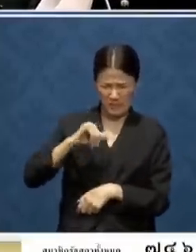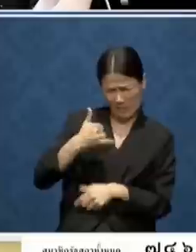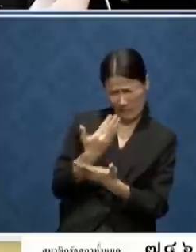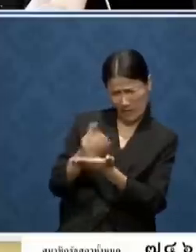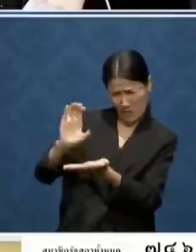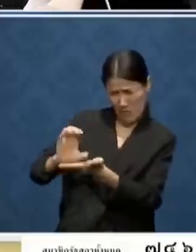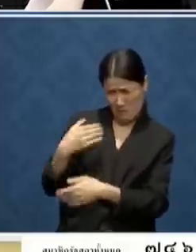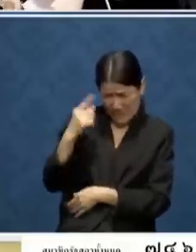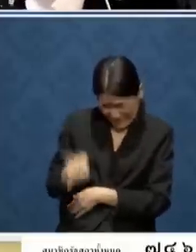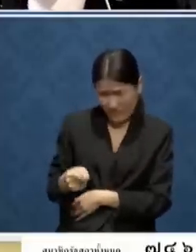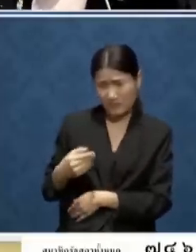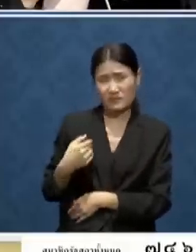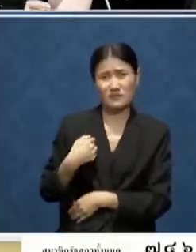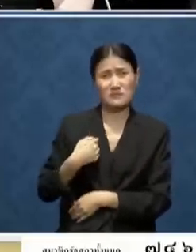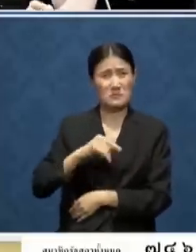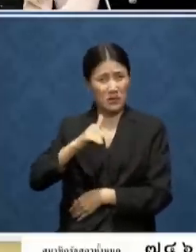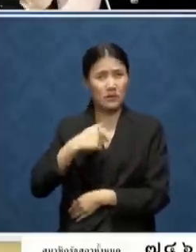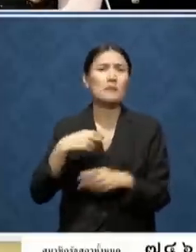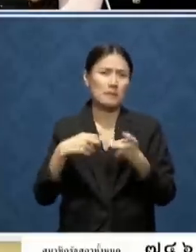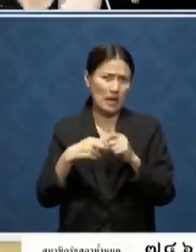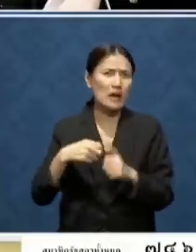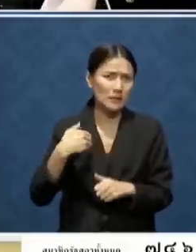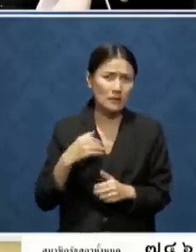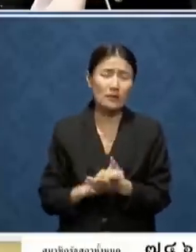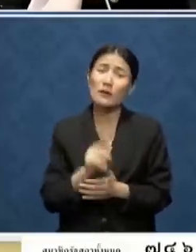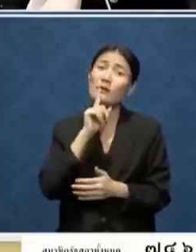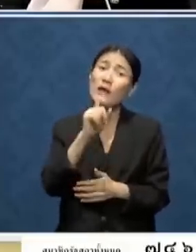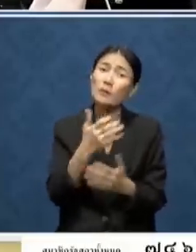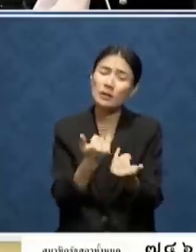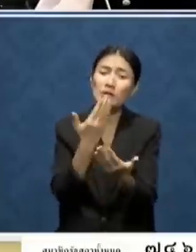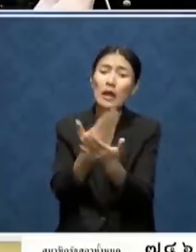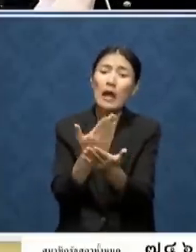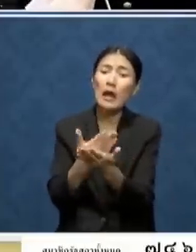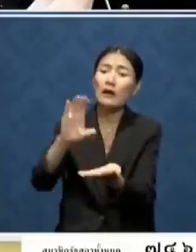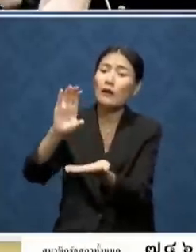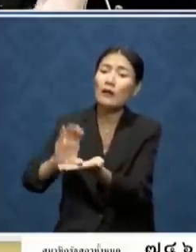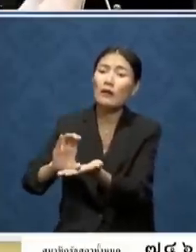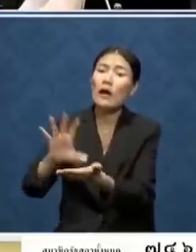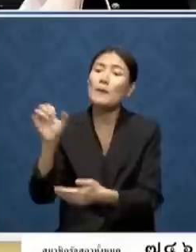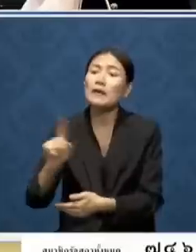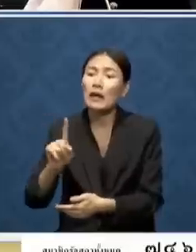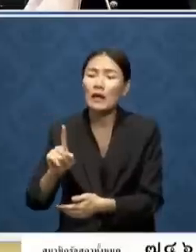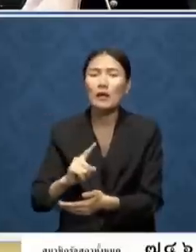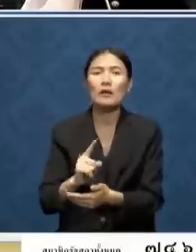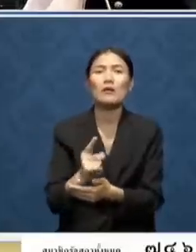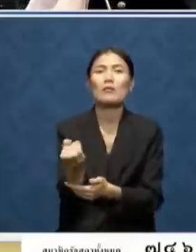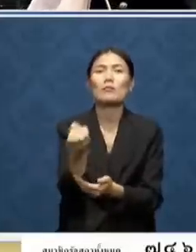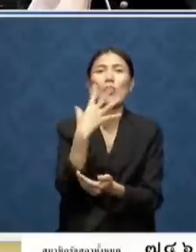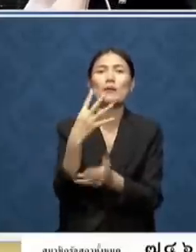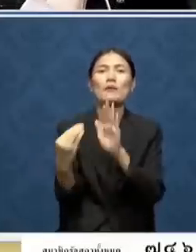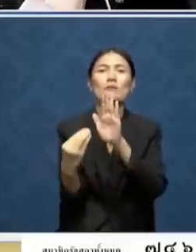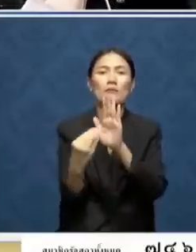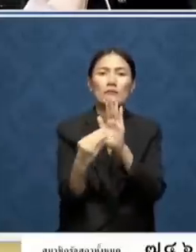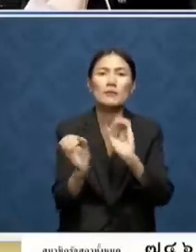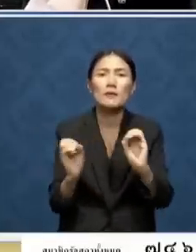คะจะหาที่ไหนคะเมื่อกี้แหล่งที่มาของเงินที่อยู่ในแถลงนโยบายไม่มีเราก็เลยต้องไปดูค่ะว่าตอนหาเสียงเคยพูดอะไรไว้นะ